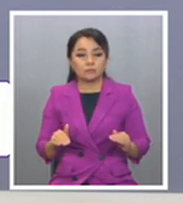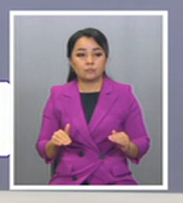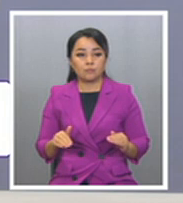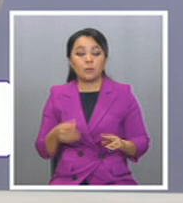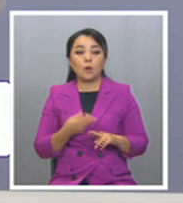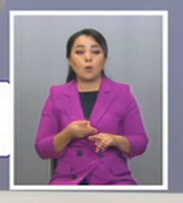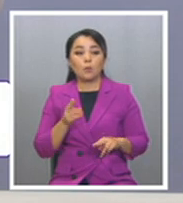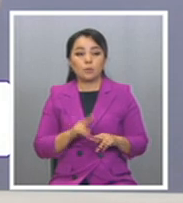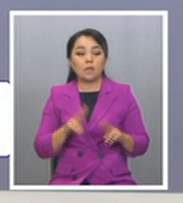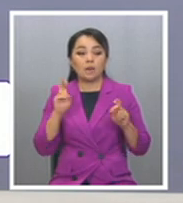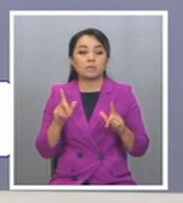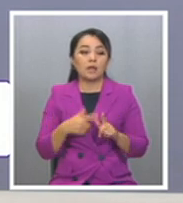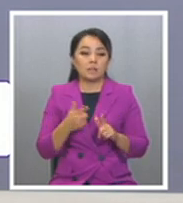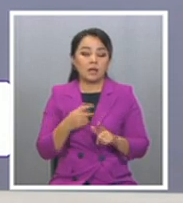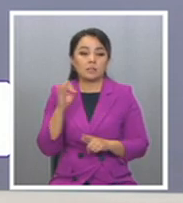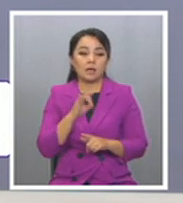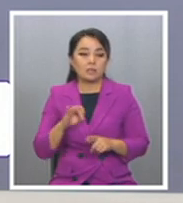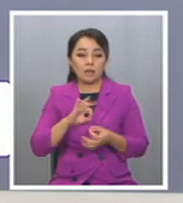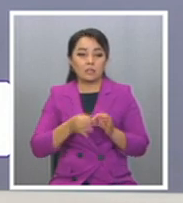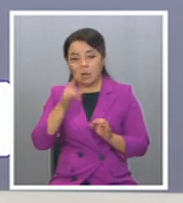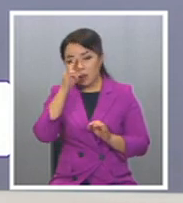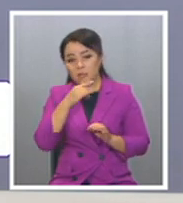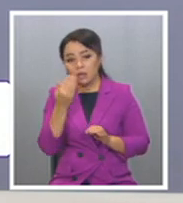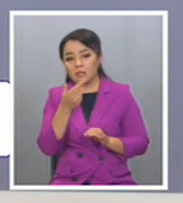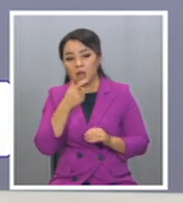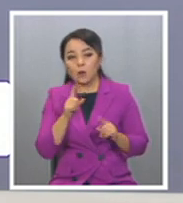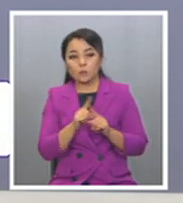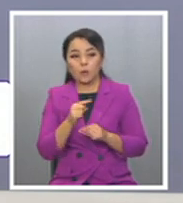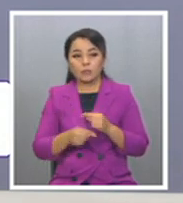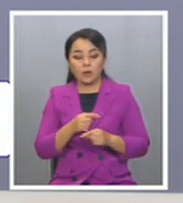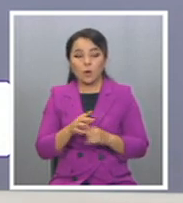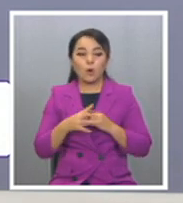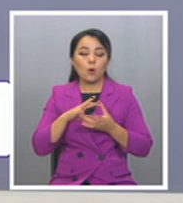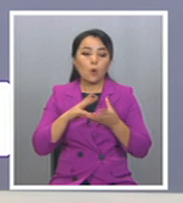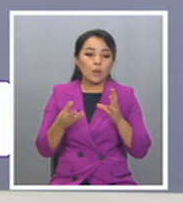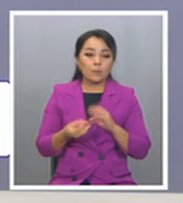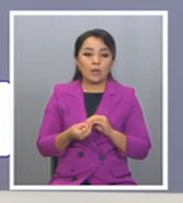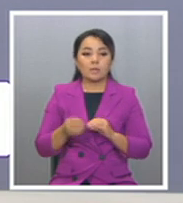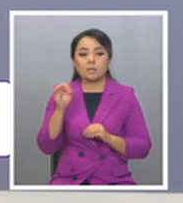осы аталған деректер қазақ этнографиясы жайлы көлемді деректер